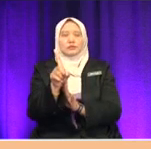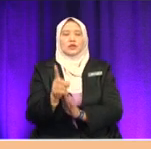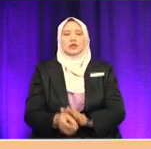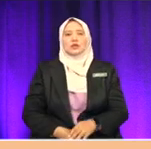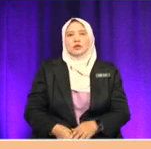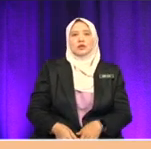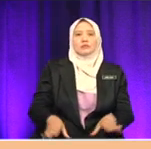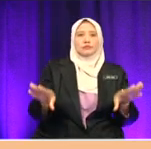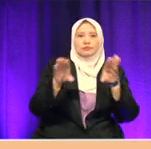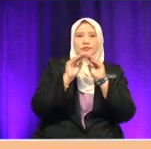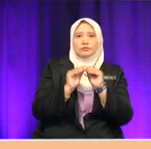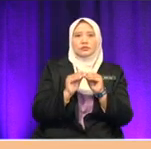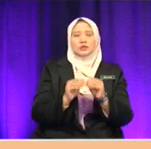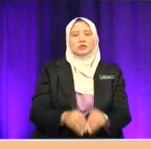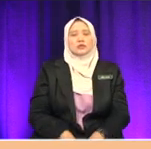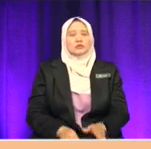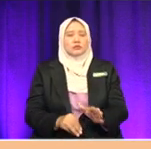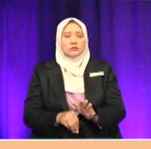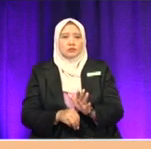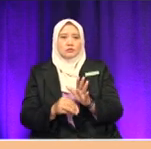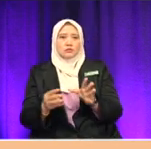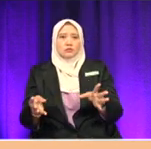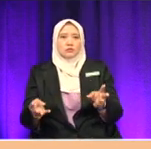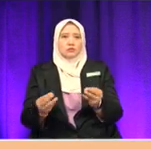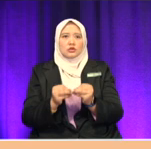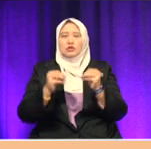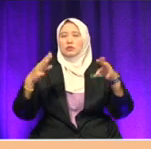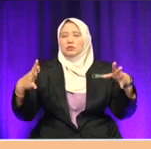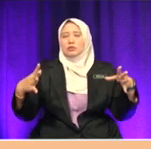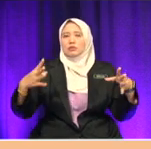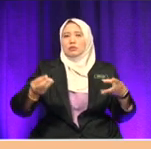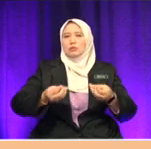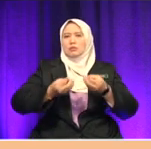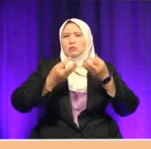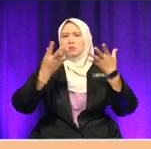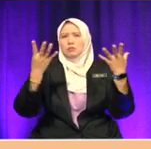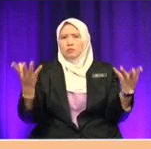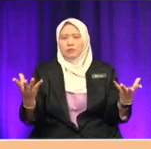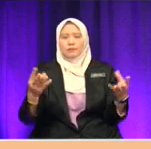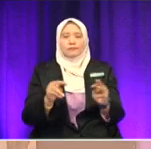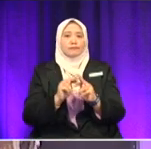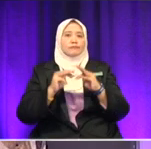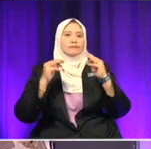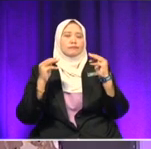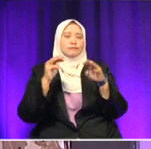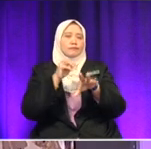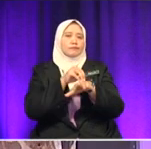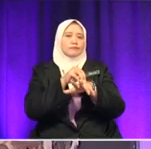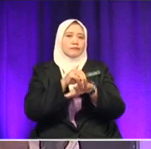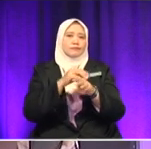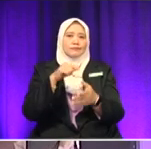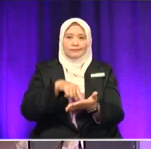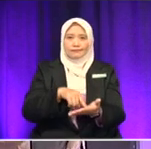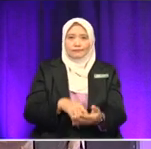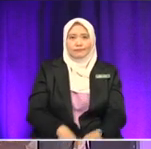banyak pertumbuhan mikroorganisma. Kerana mikroorganisma suka tempat yang lembap untuk bertumbuh.